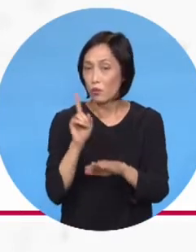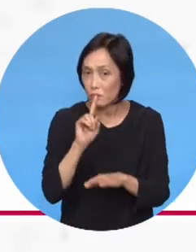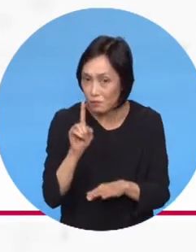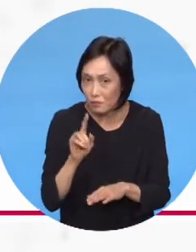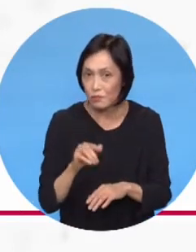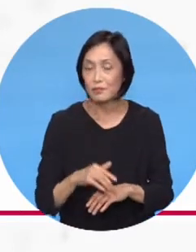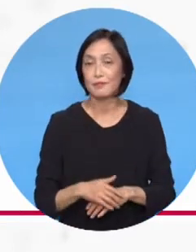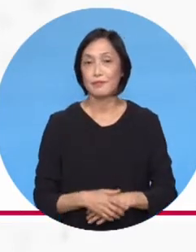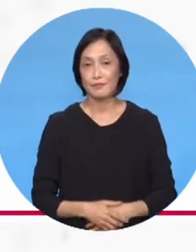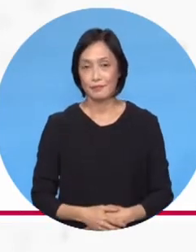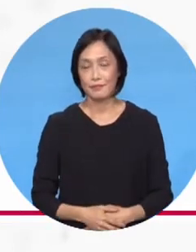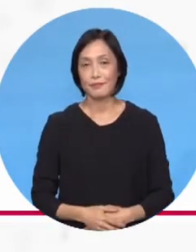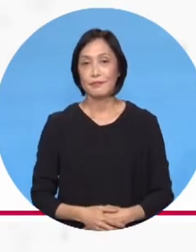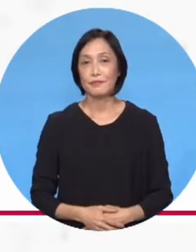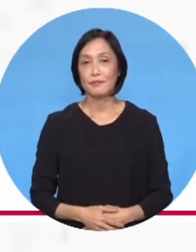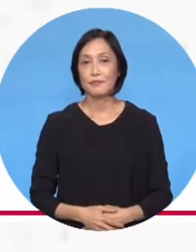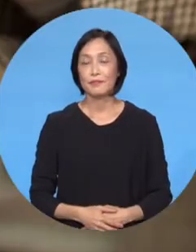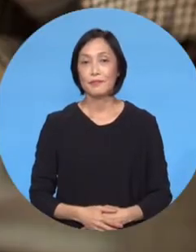うか。